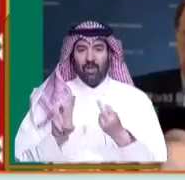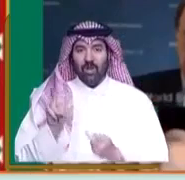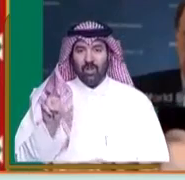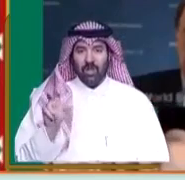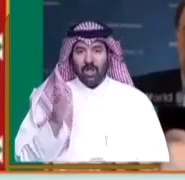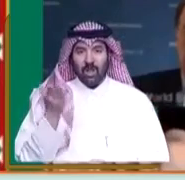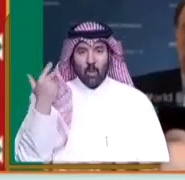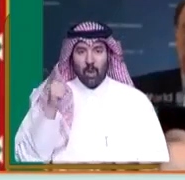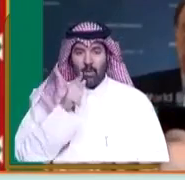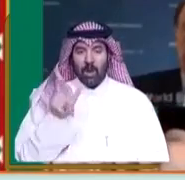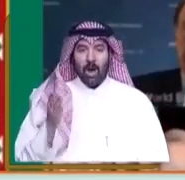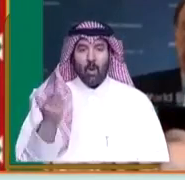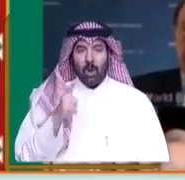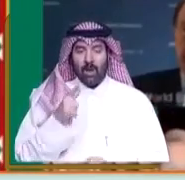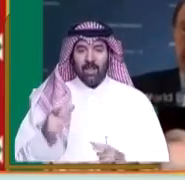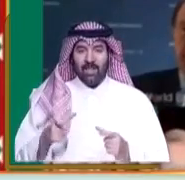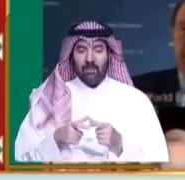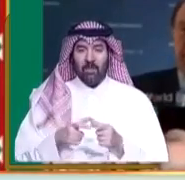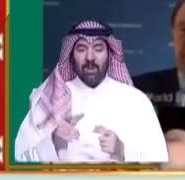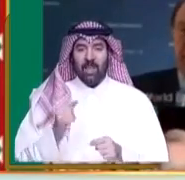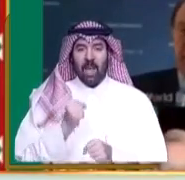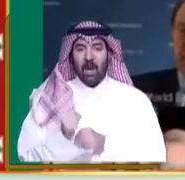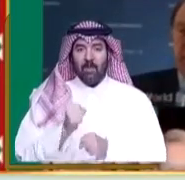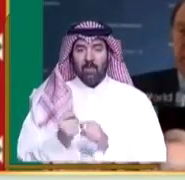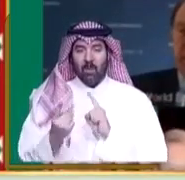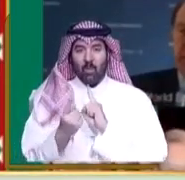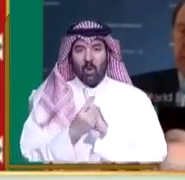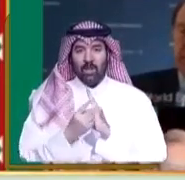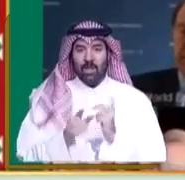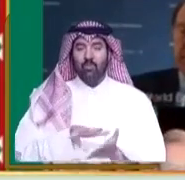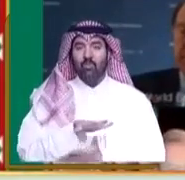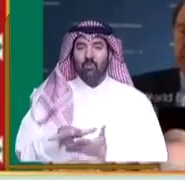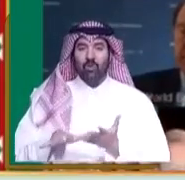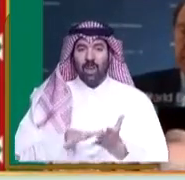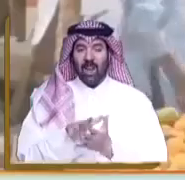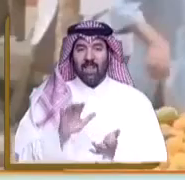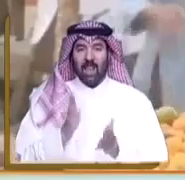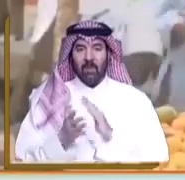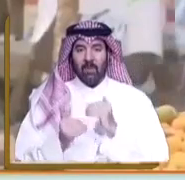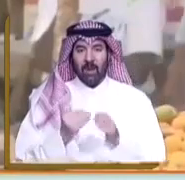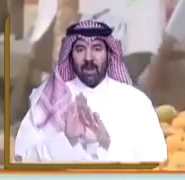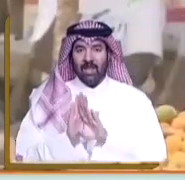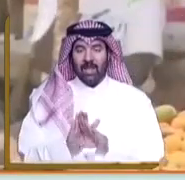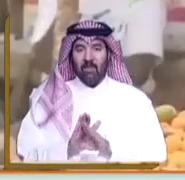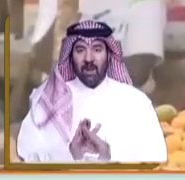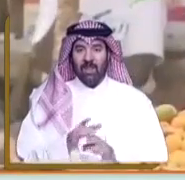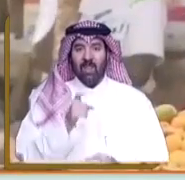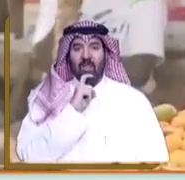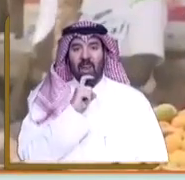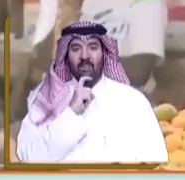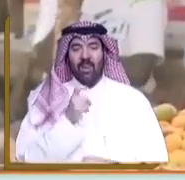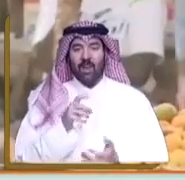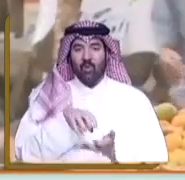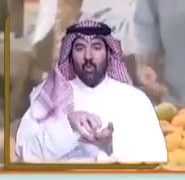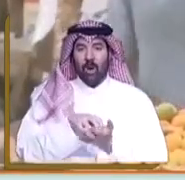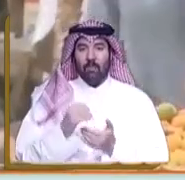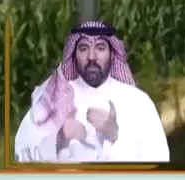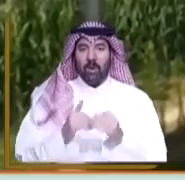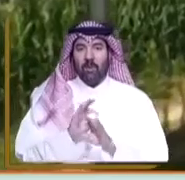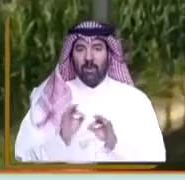لعام 2020 على العمل لمواجهة التحديات العالمية ودعم البلدان منخفضة الدخل